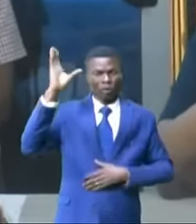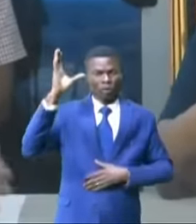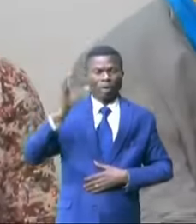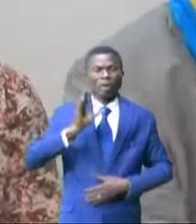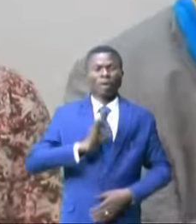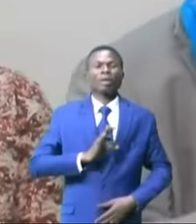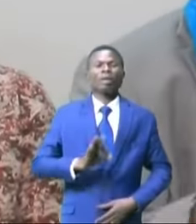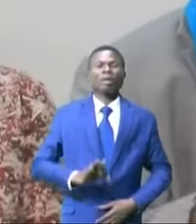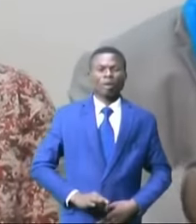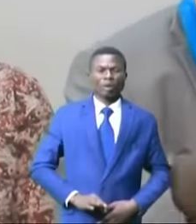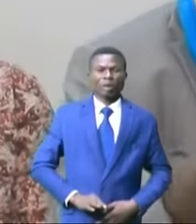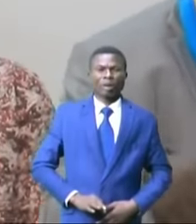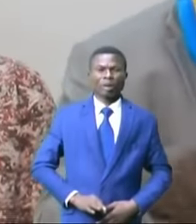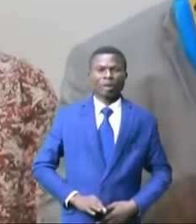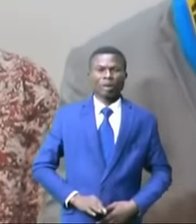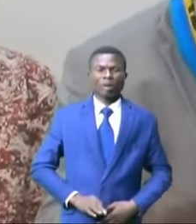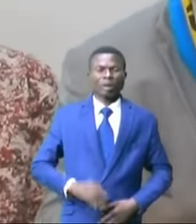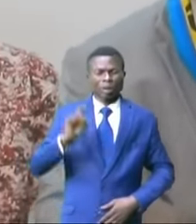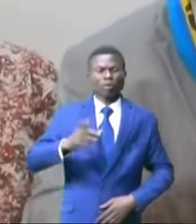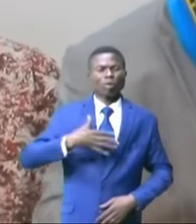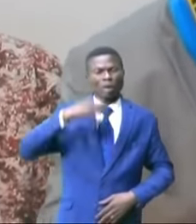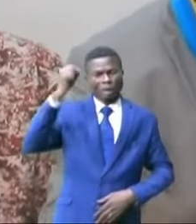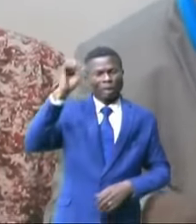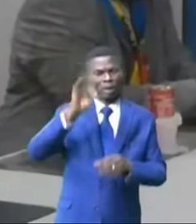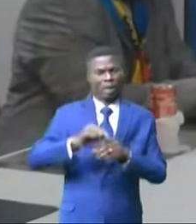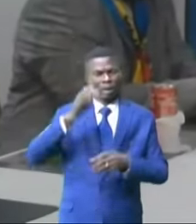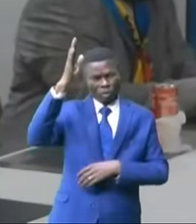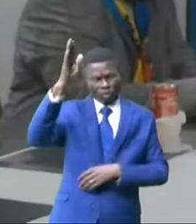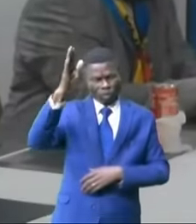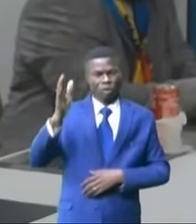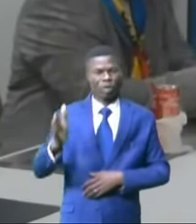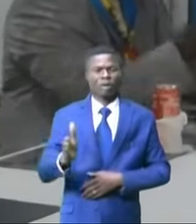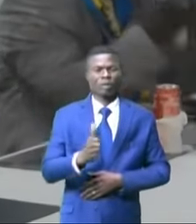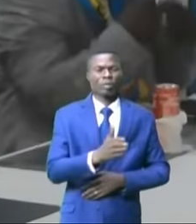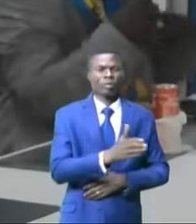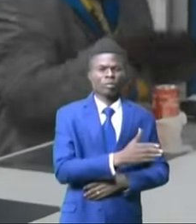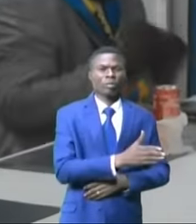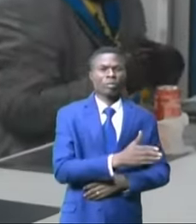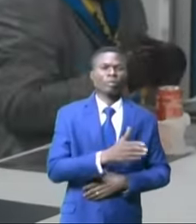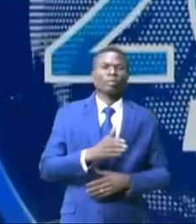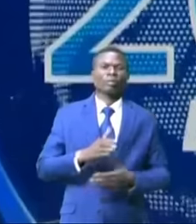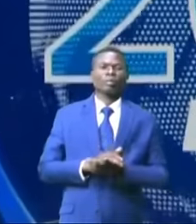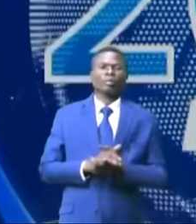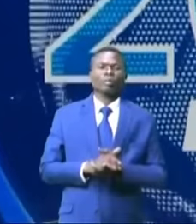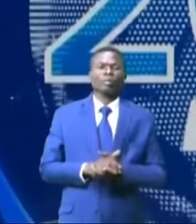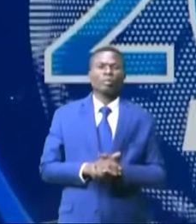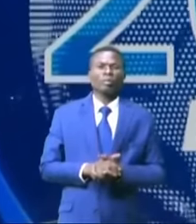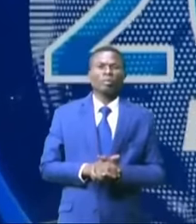Félix Tshisekedi peut se tranquilliser. Son élection passera à Mwanda comme une lettre à la poste.